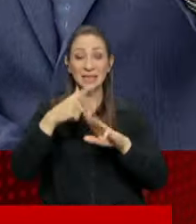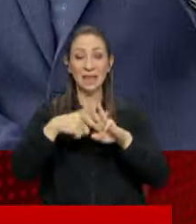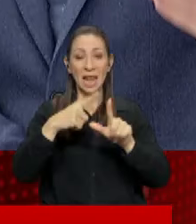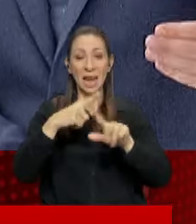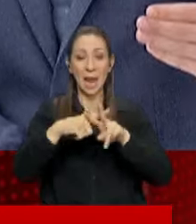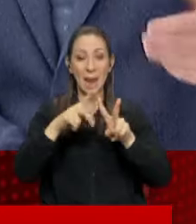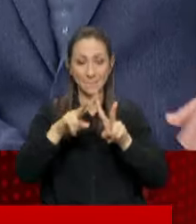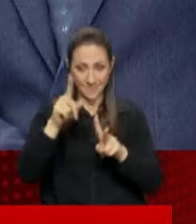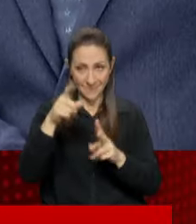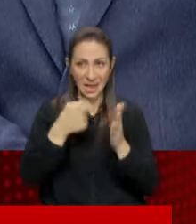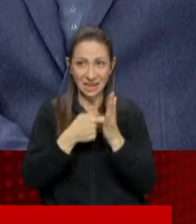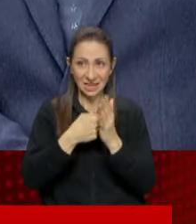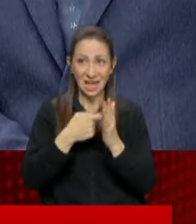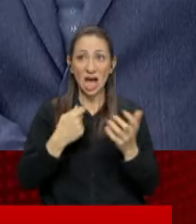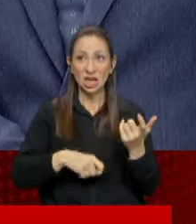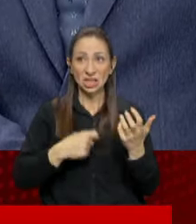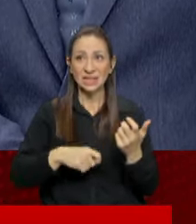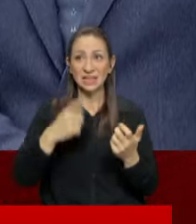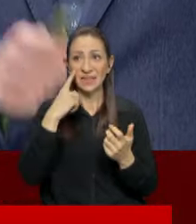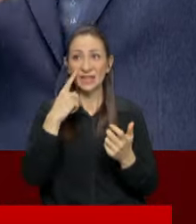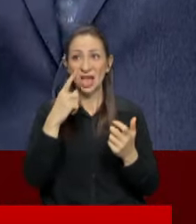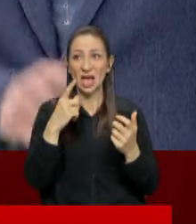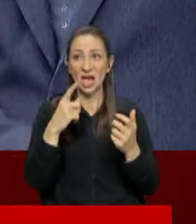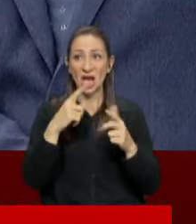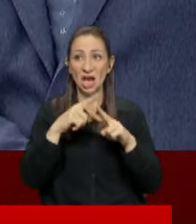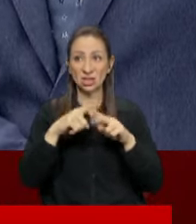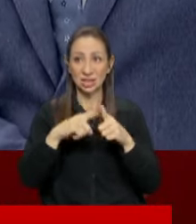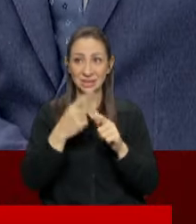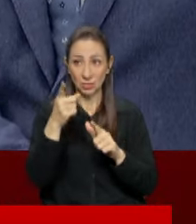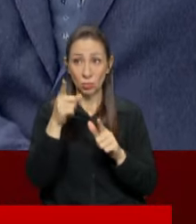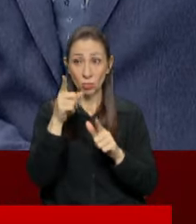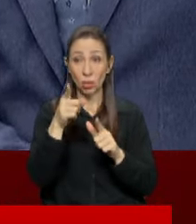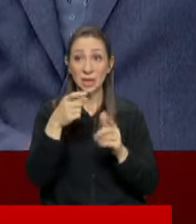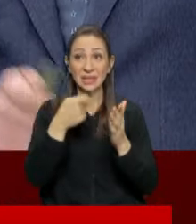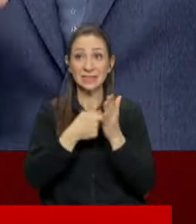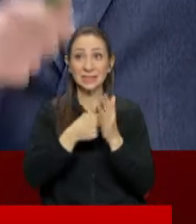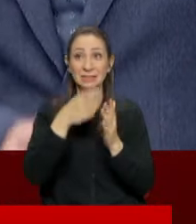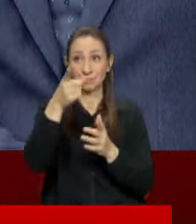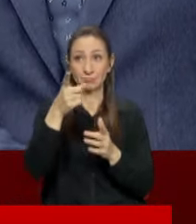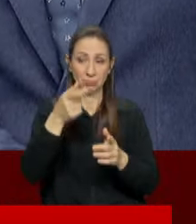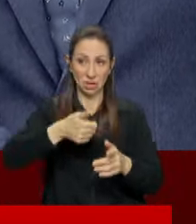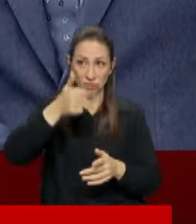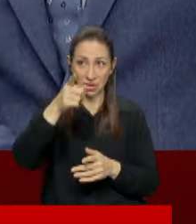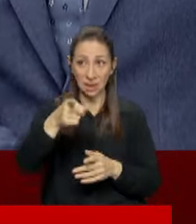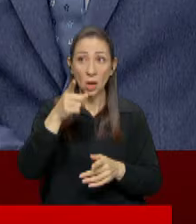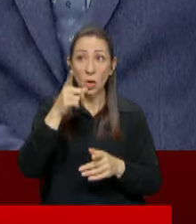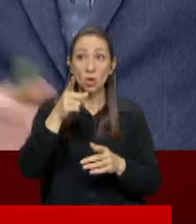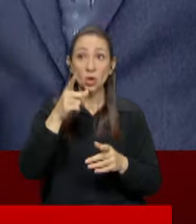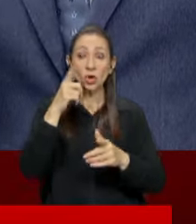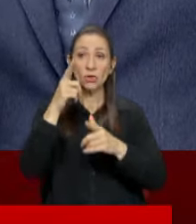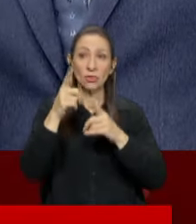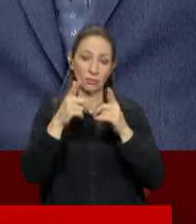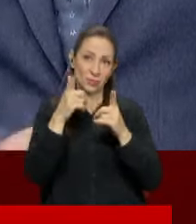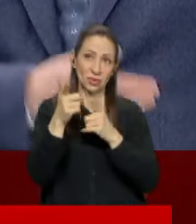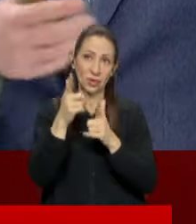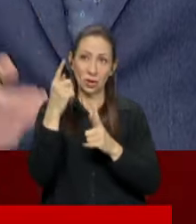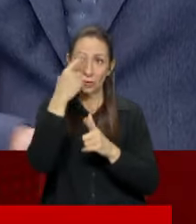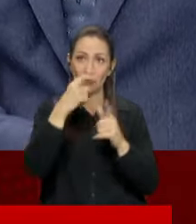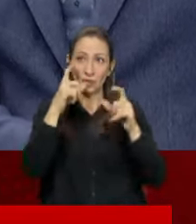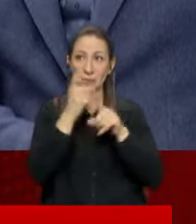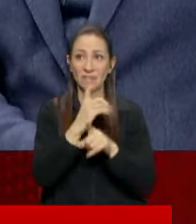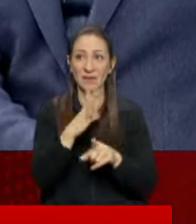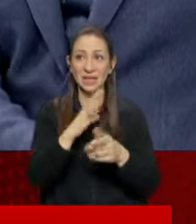O devlet haber ajansının, Arjantin devlet haber ajansının. Bu da Milei görüntülerdeki isim ve onun testereli görüntüleri de vardı hatta. Hatırlatmak adına seçim